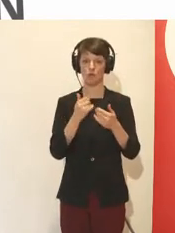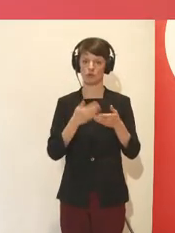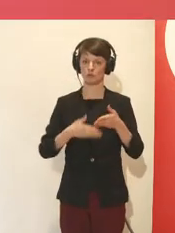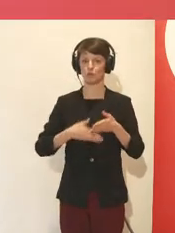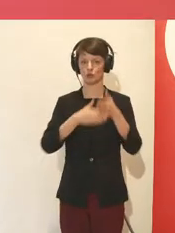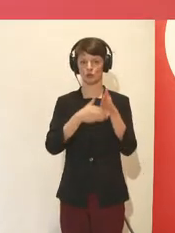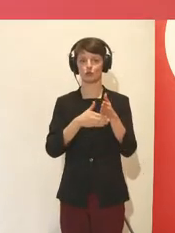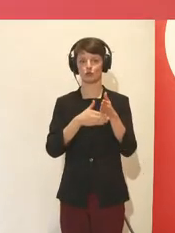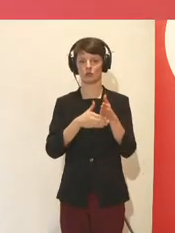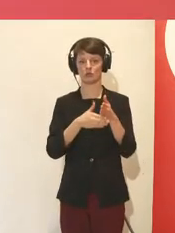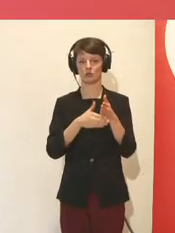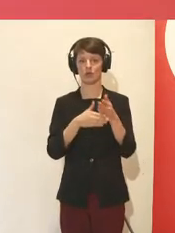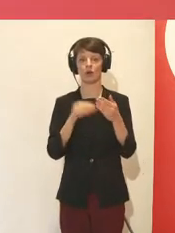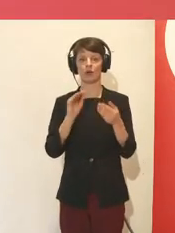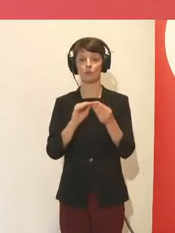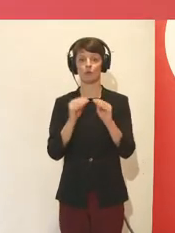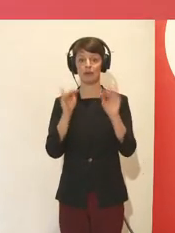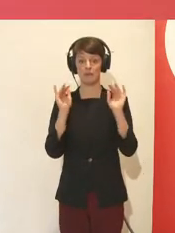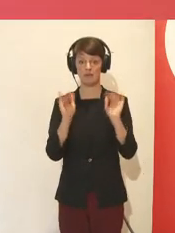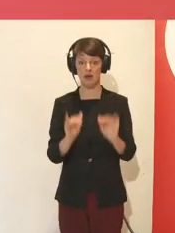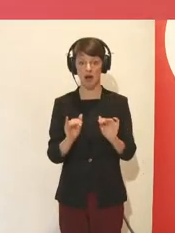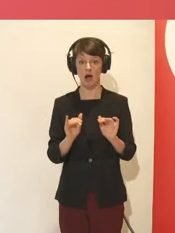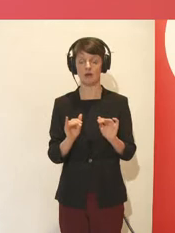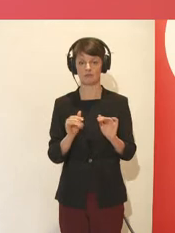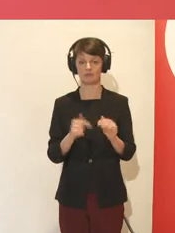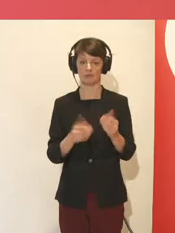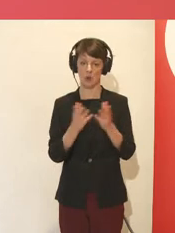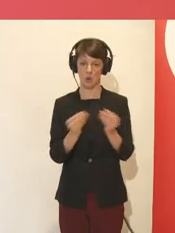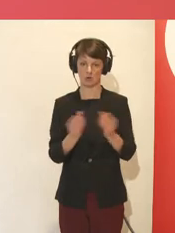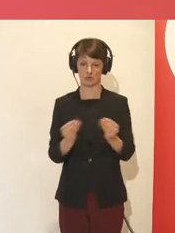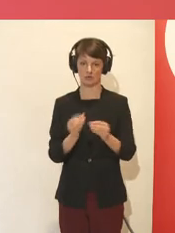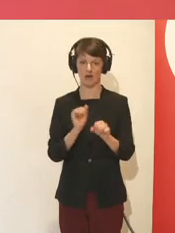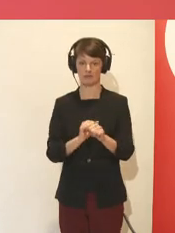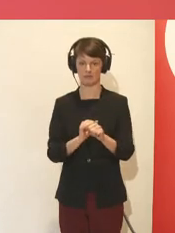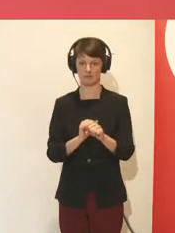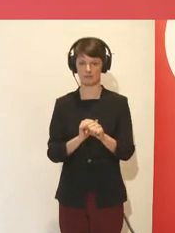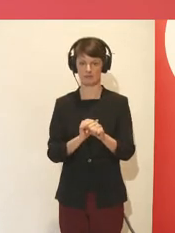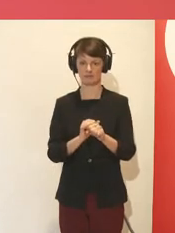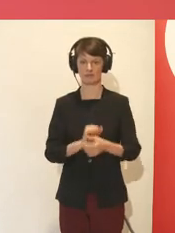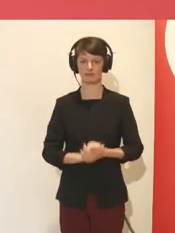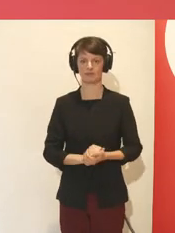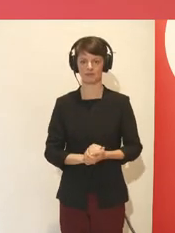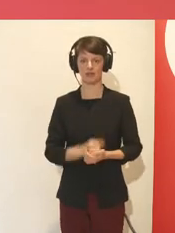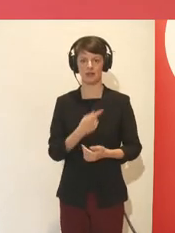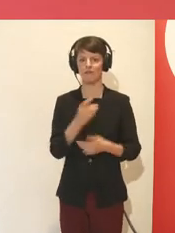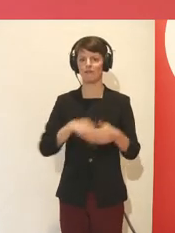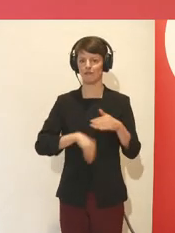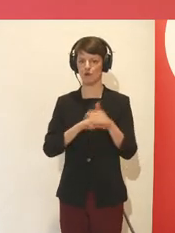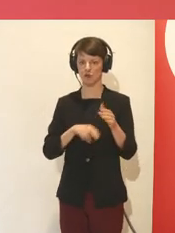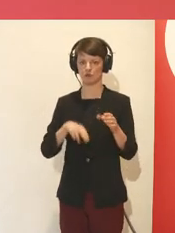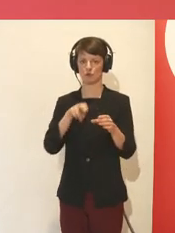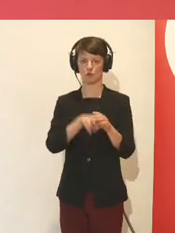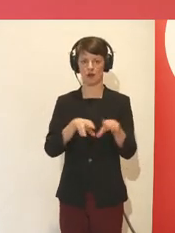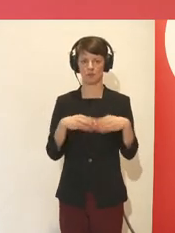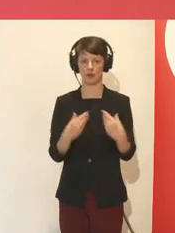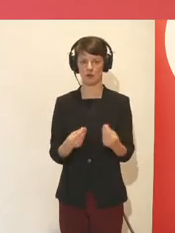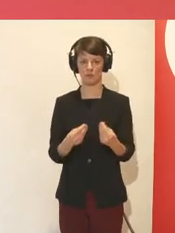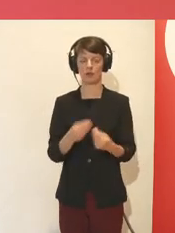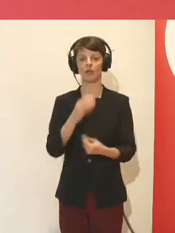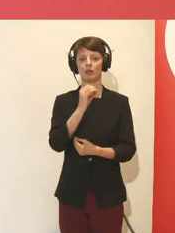die probleme die abgelöst bekommt um dann auch so teilzunehmen wie ihr das möchtet also ich sage es nochmal die